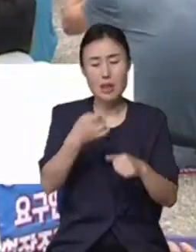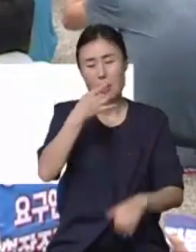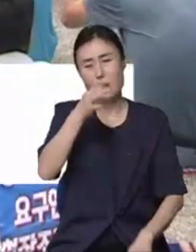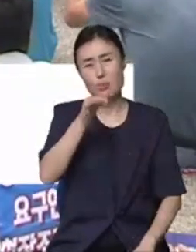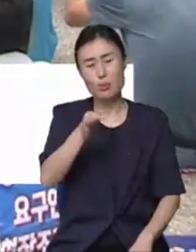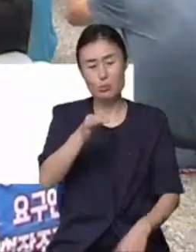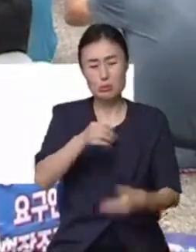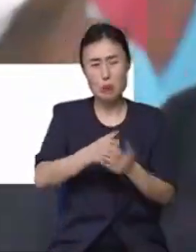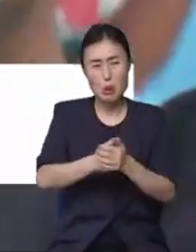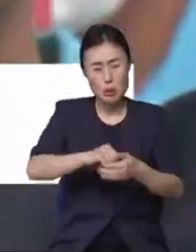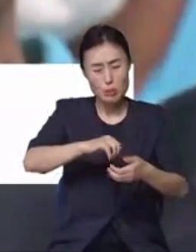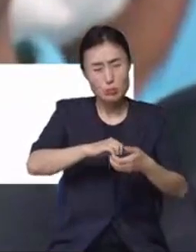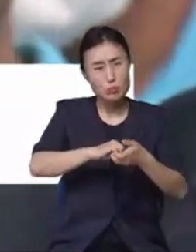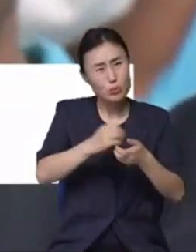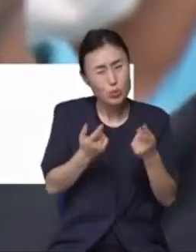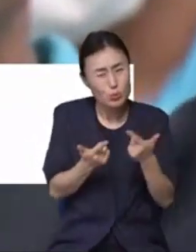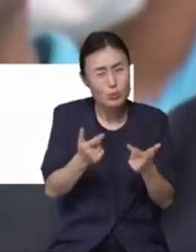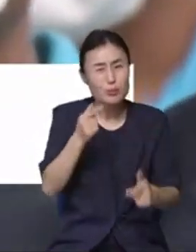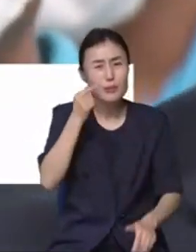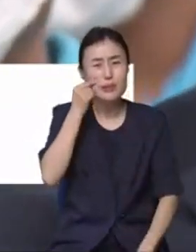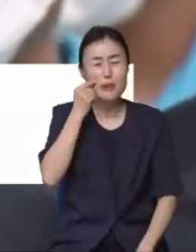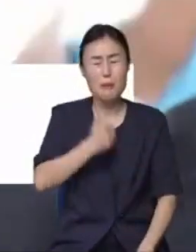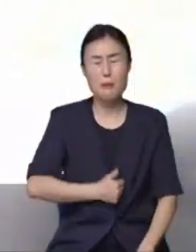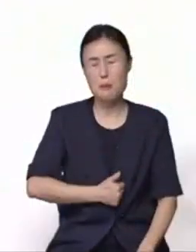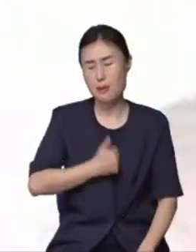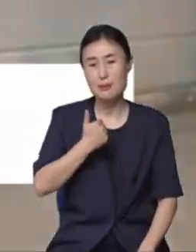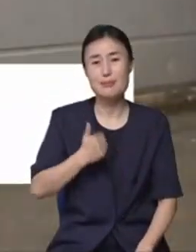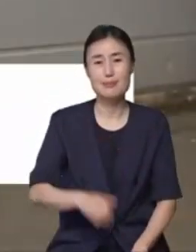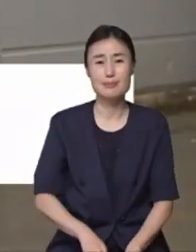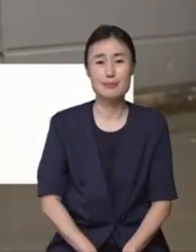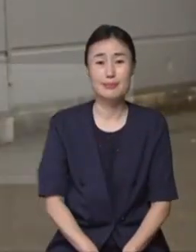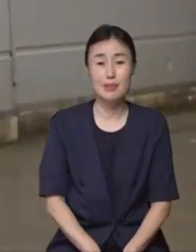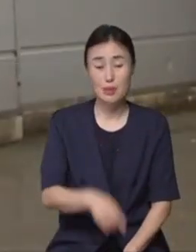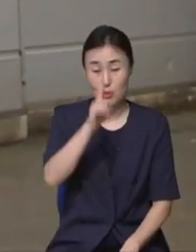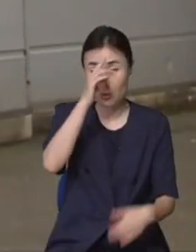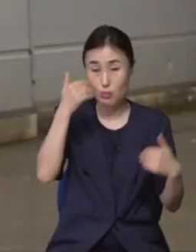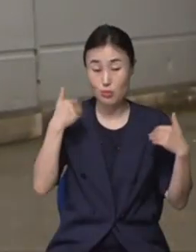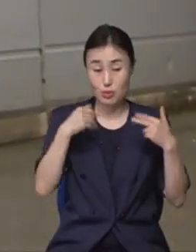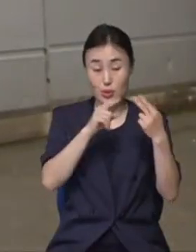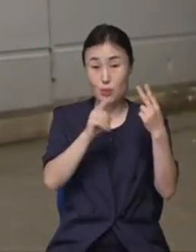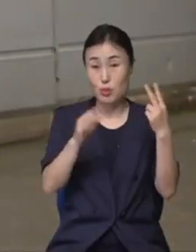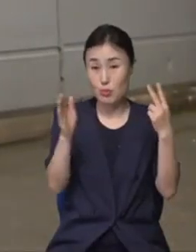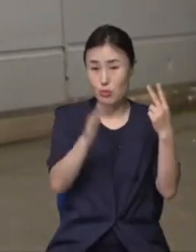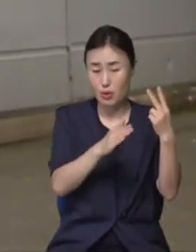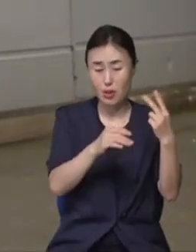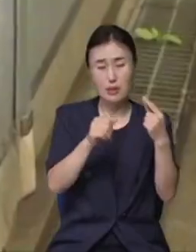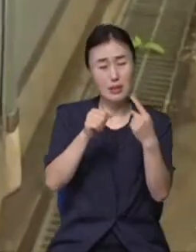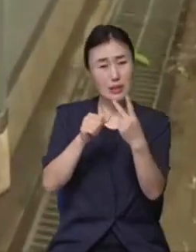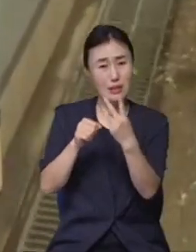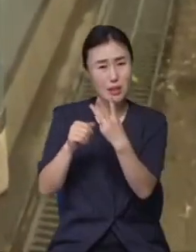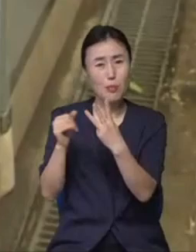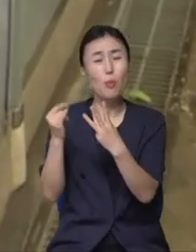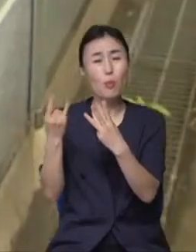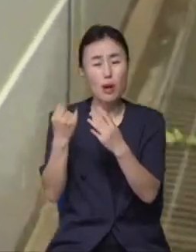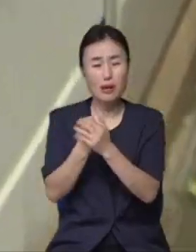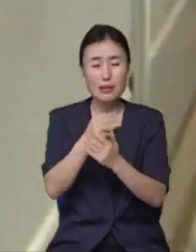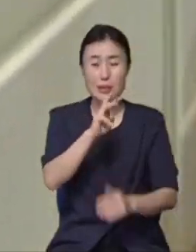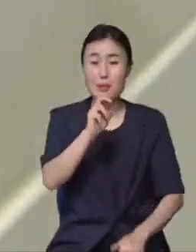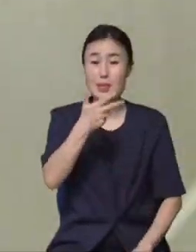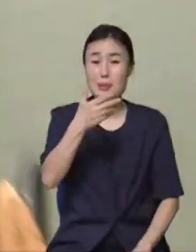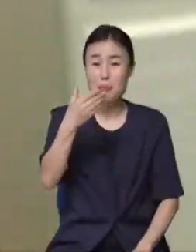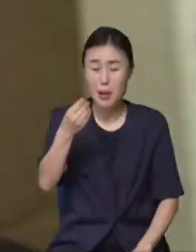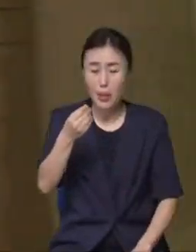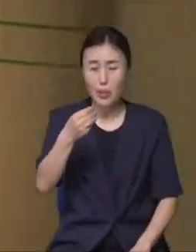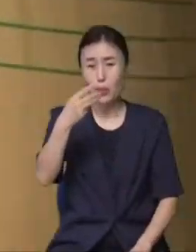쌀값을 잡지 못했다며 분통을 터뜨리고 있습니다. 정부가 지난 2월부터 세 차례에 걸쳐 37만 톤을